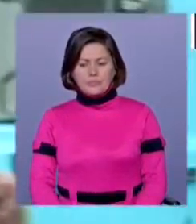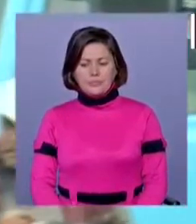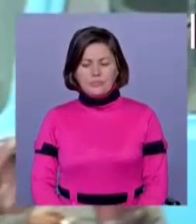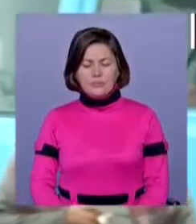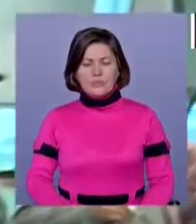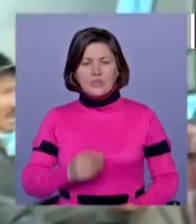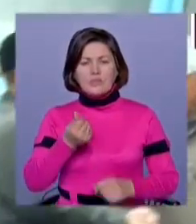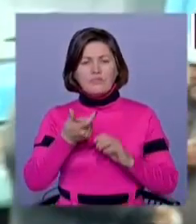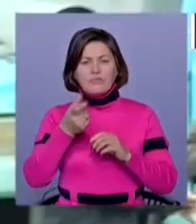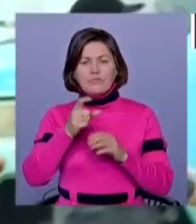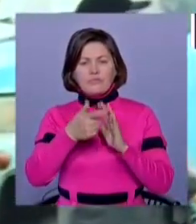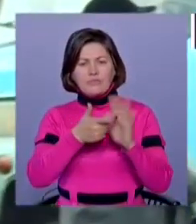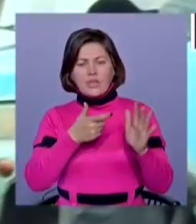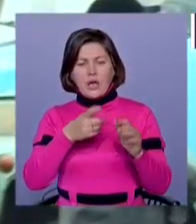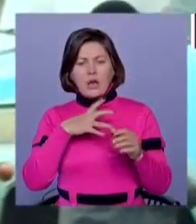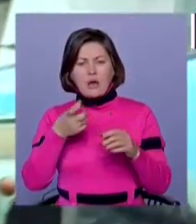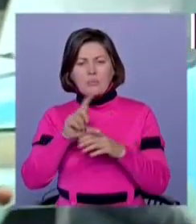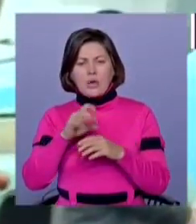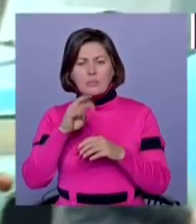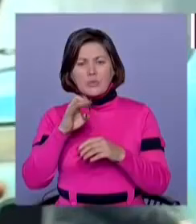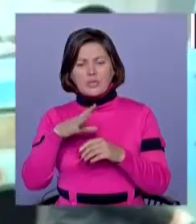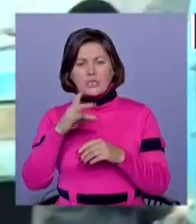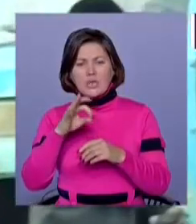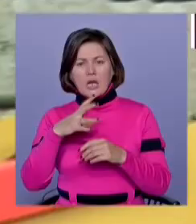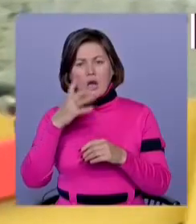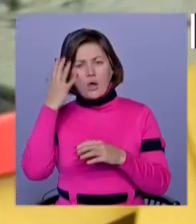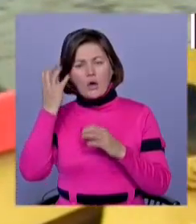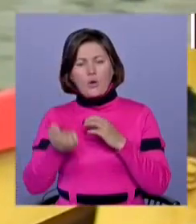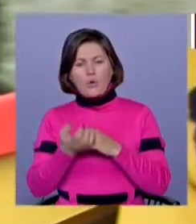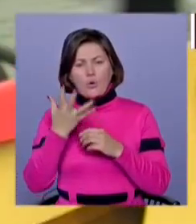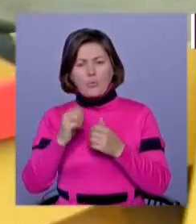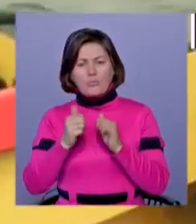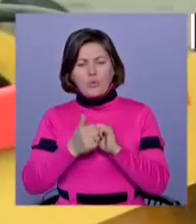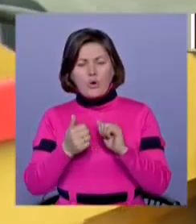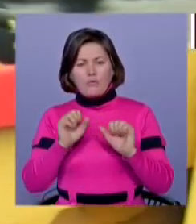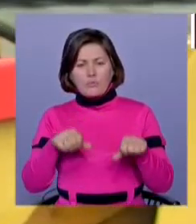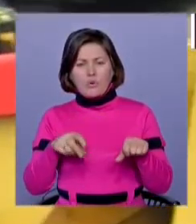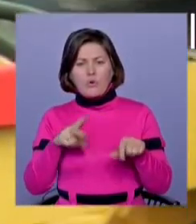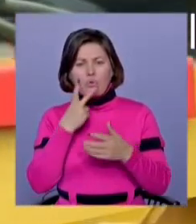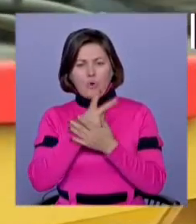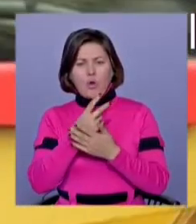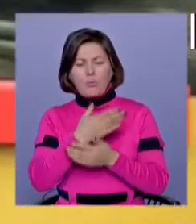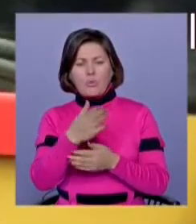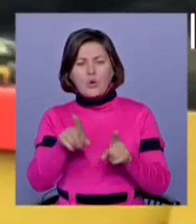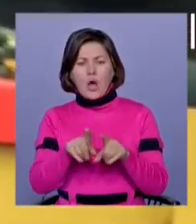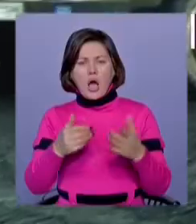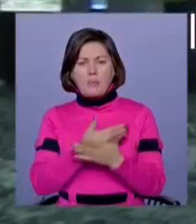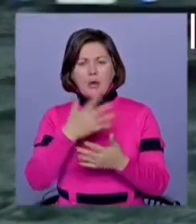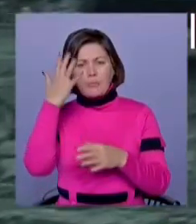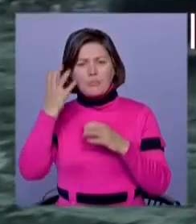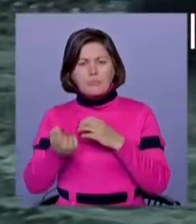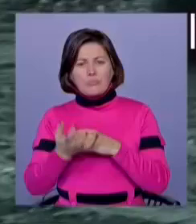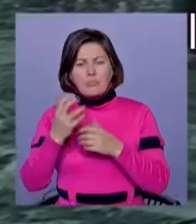Ал инвестициялар және даму министрі Жеңіс Қасымбек көмір құнын арзандатудың амалдарын көрсетті. Ол бұқараны қара